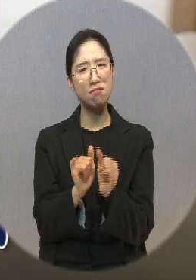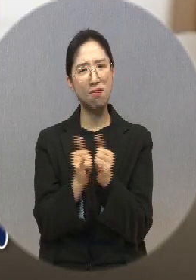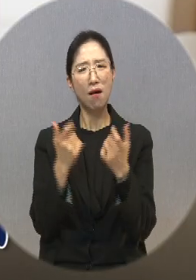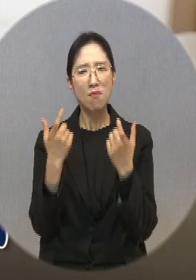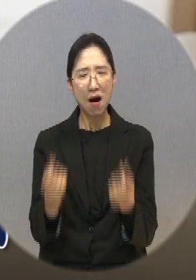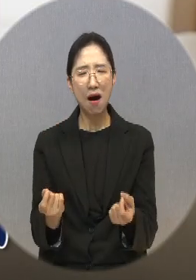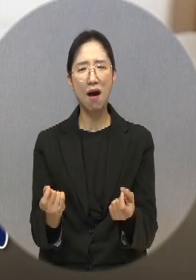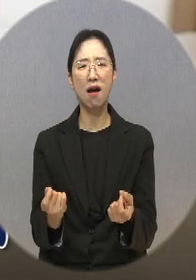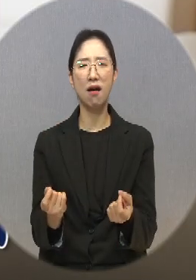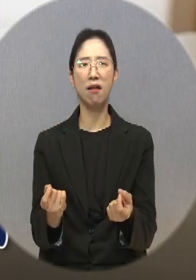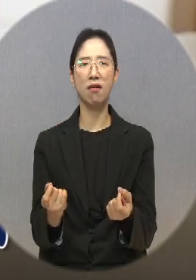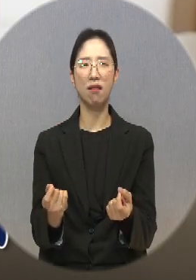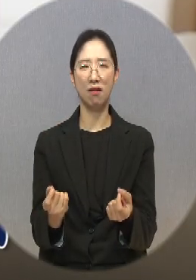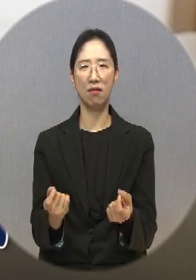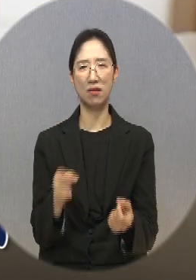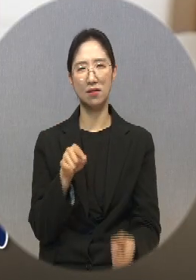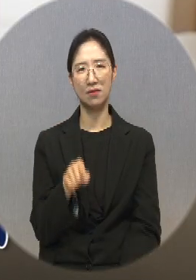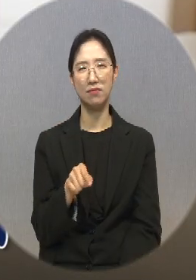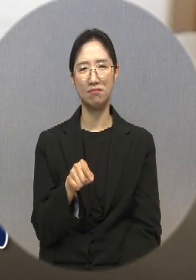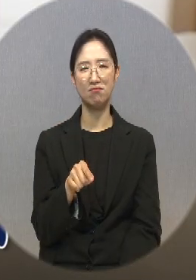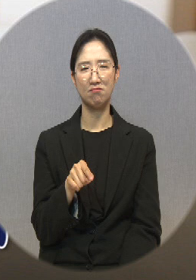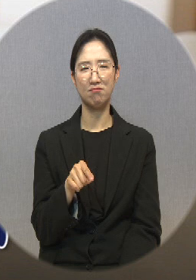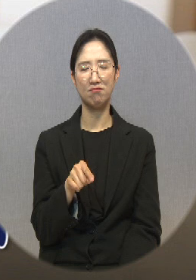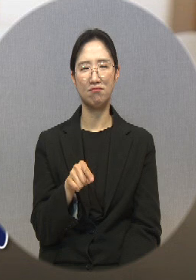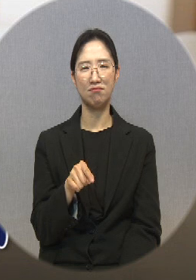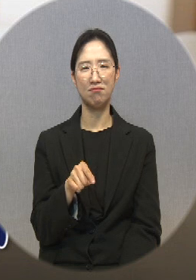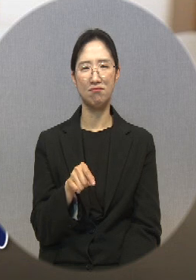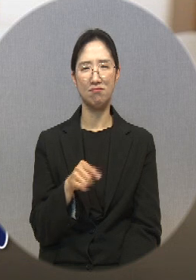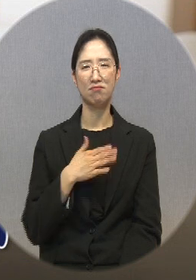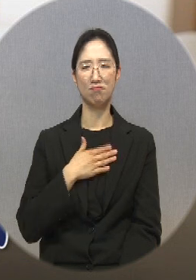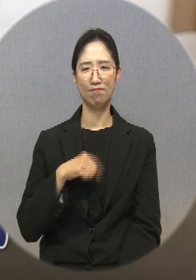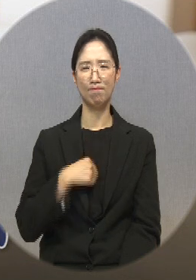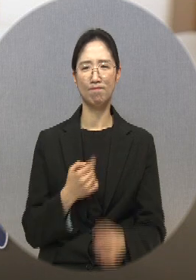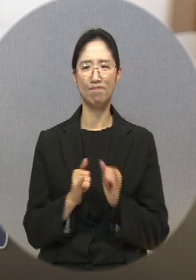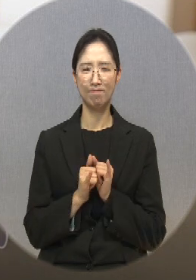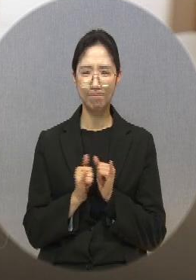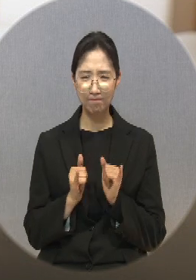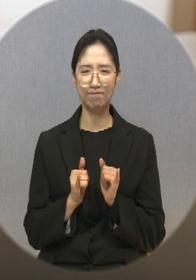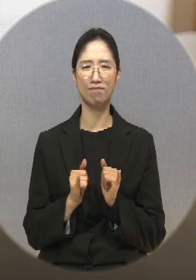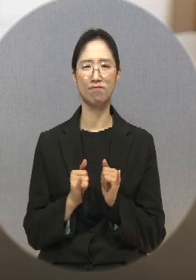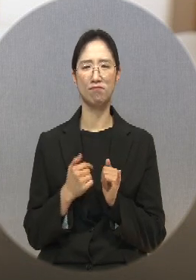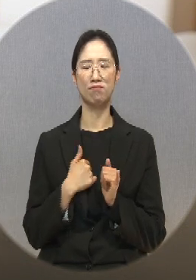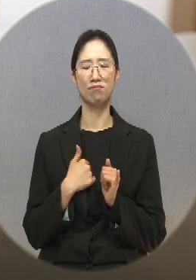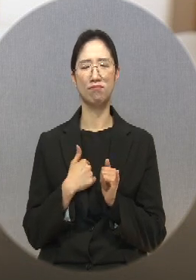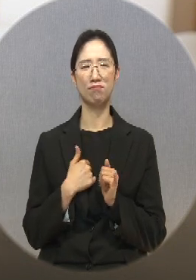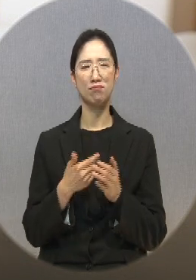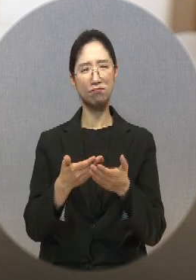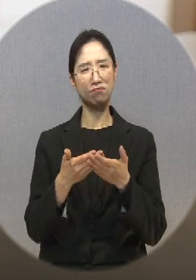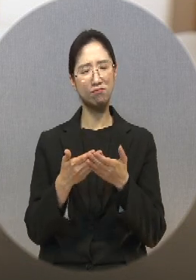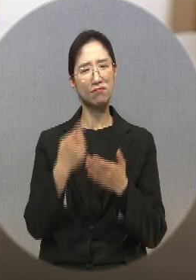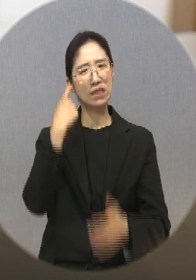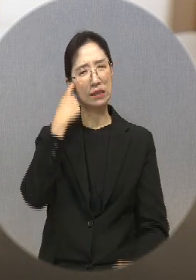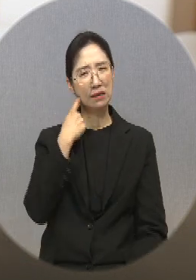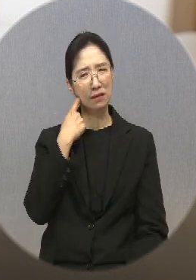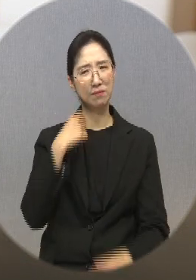된 듯한 그런 그 당사자로서 이렇게 받아야 되는 이